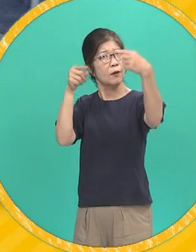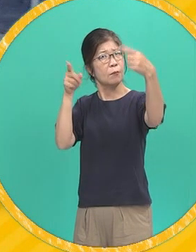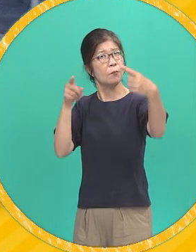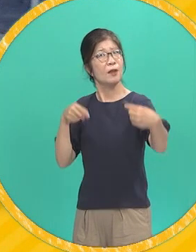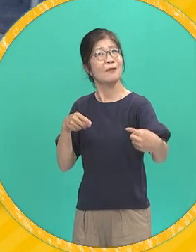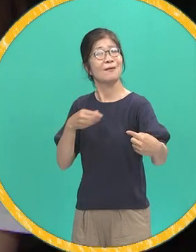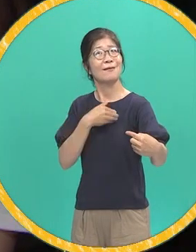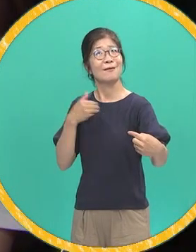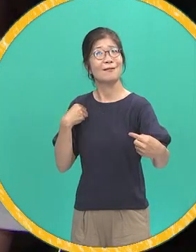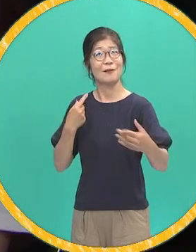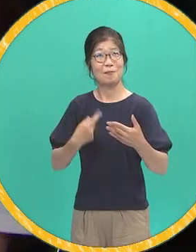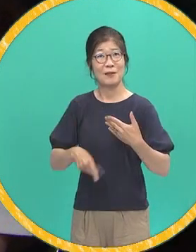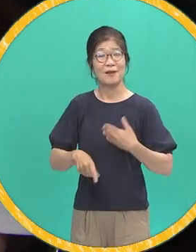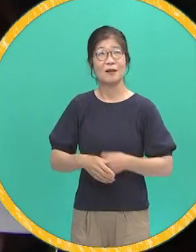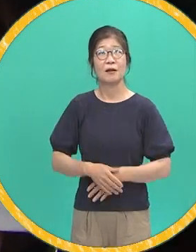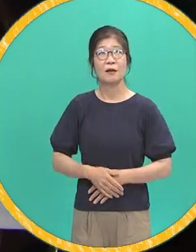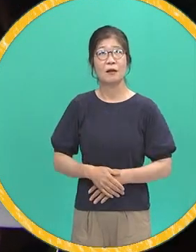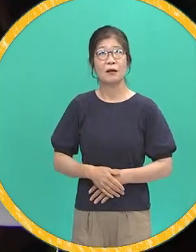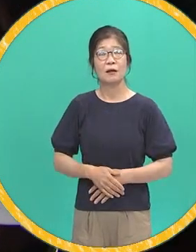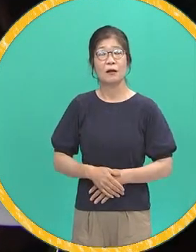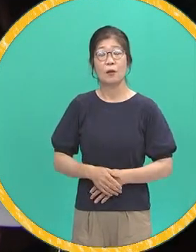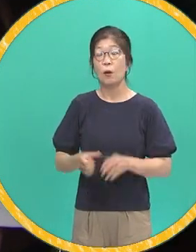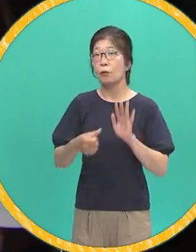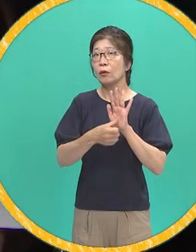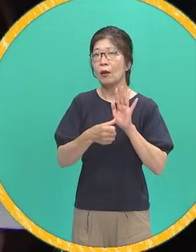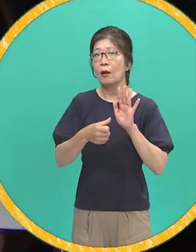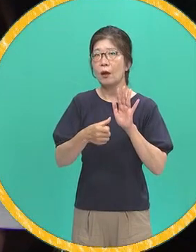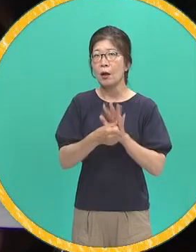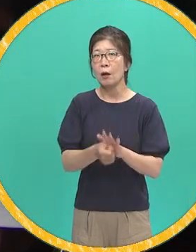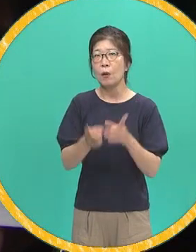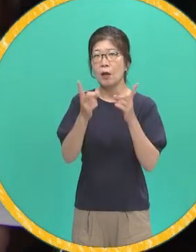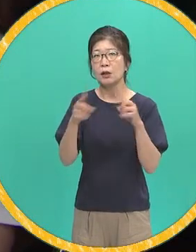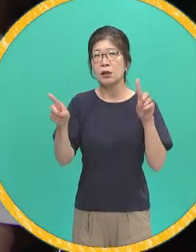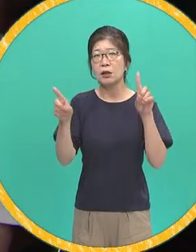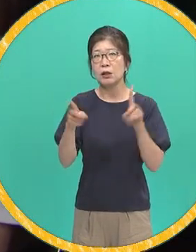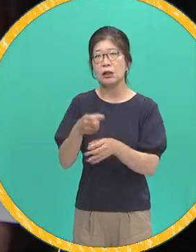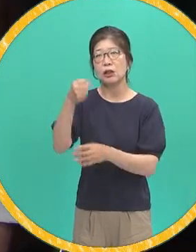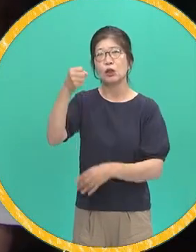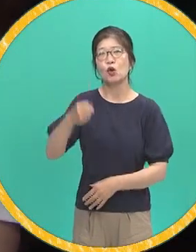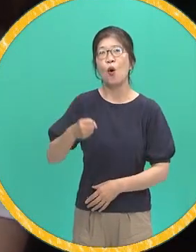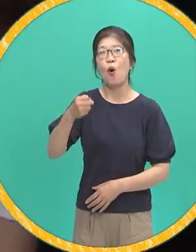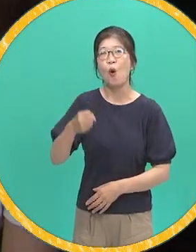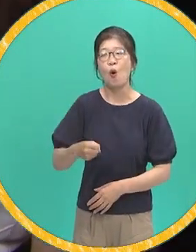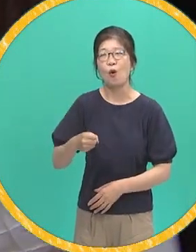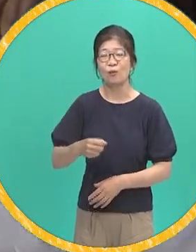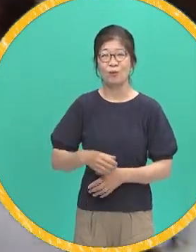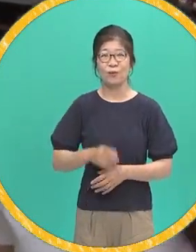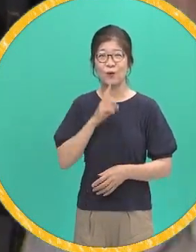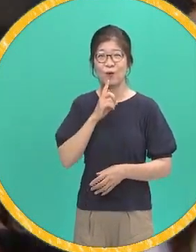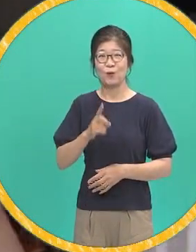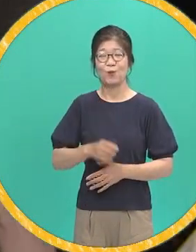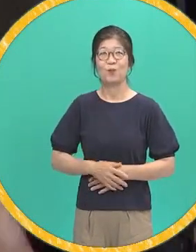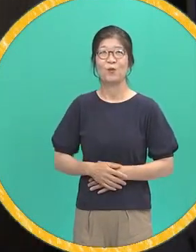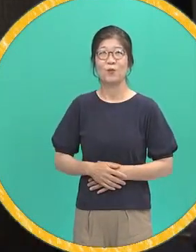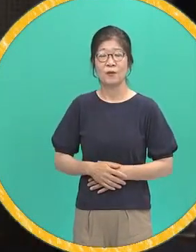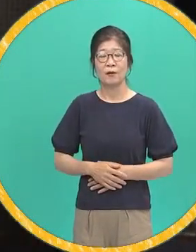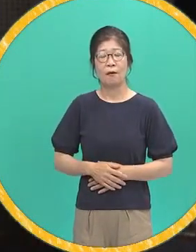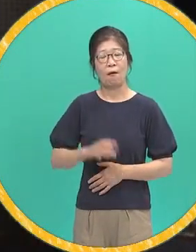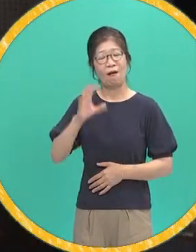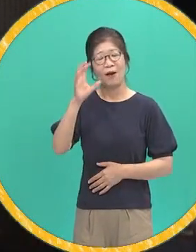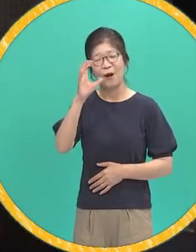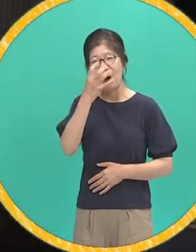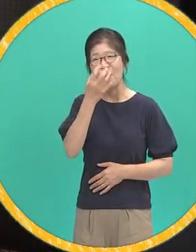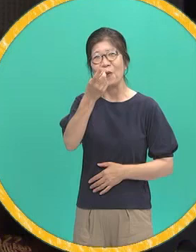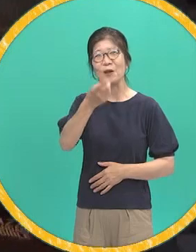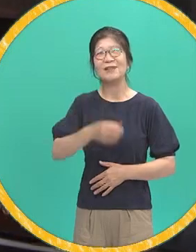サインを送るわけですこれは指揮棒じゃないこれはスキー場ですねすごいかっこいいです